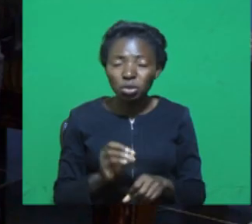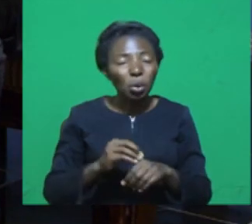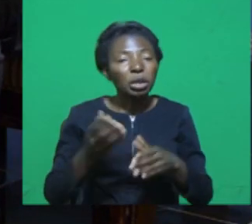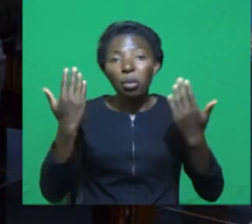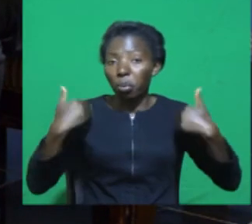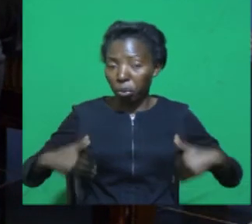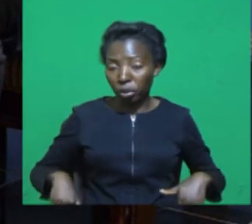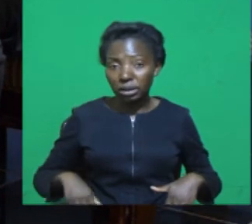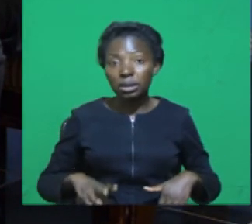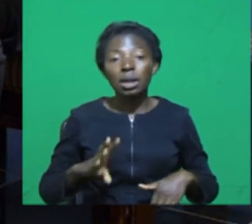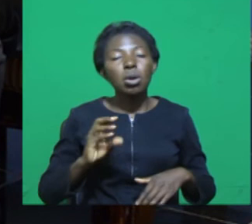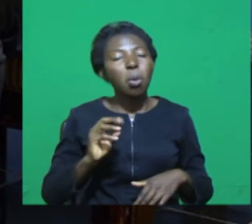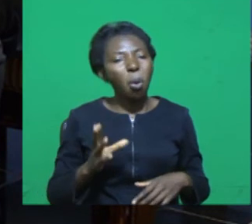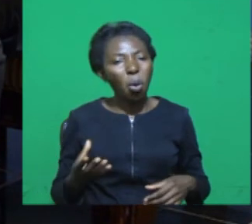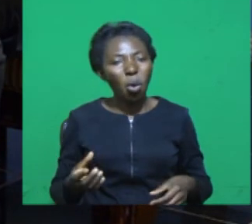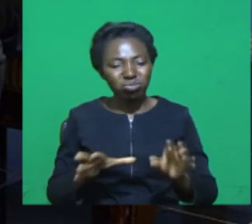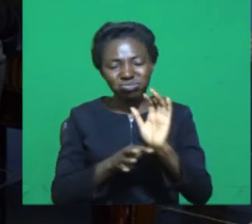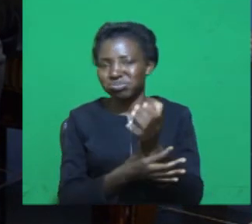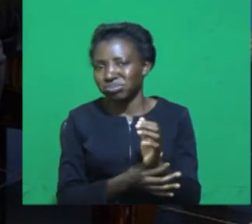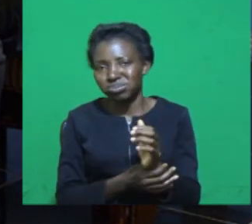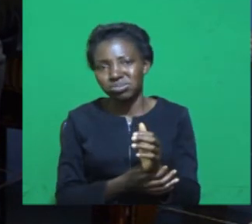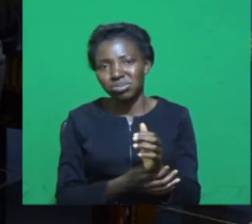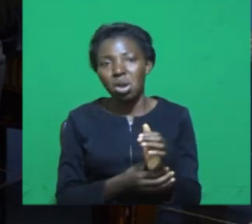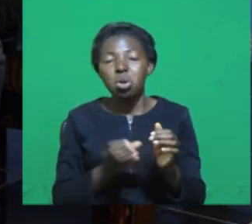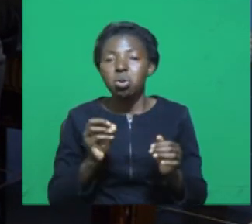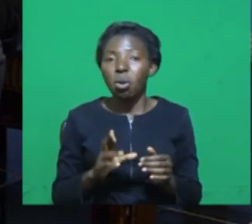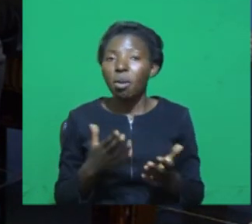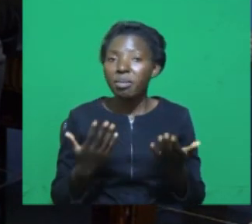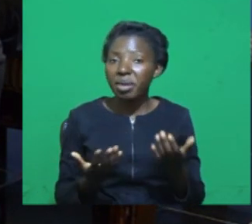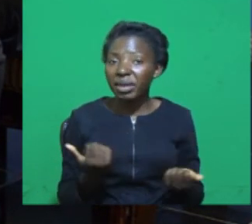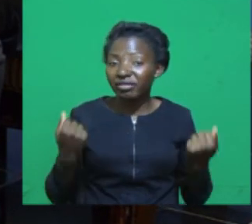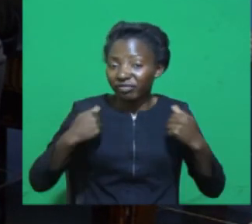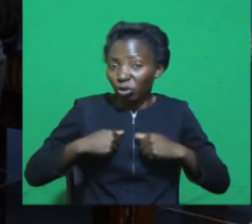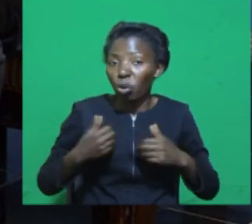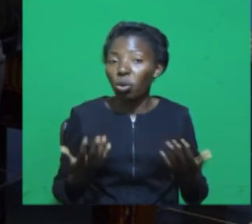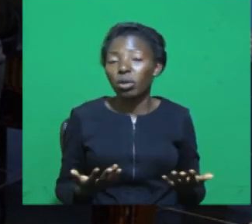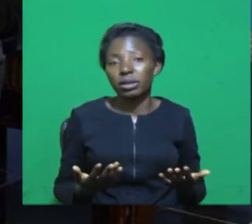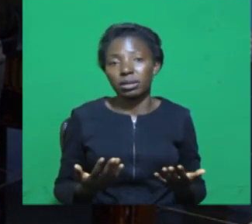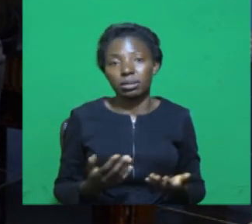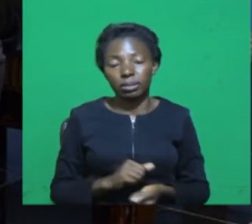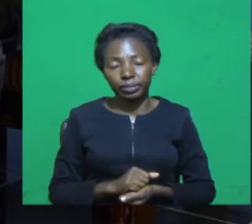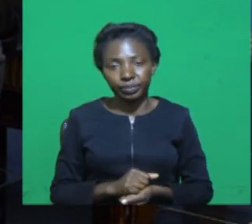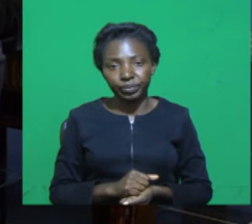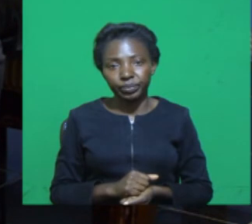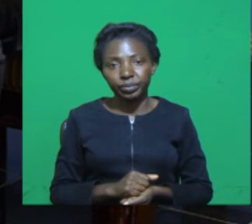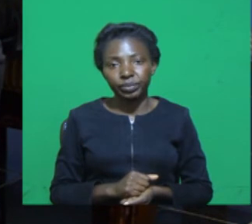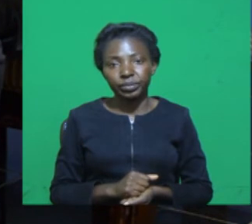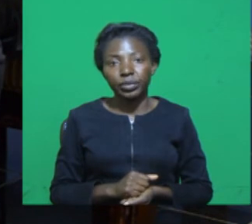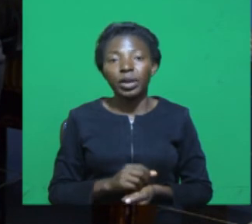stereke. Zvikanzi kana kushonga ndarama, zvikanzi kana kwekupfeka nguo. Pandiri kuda pastor